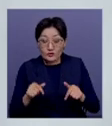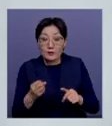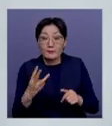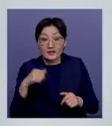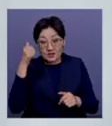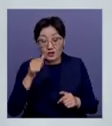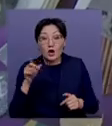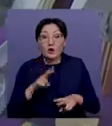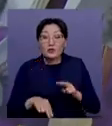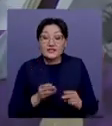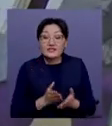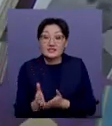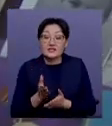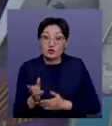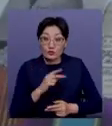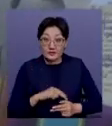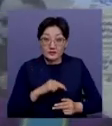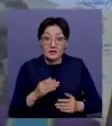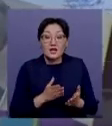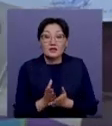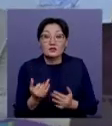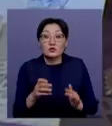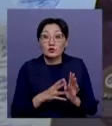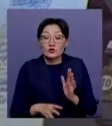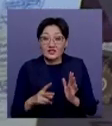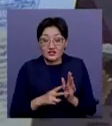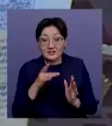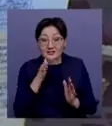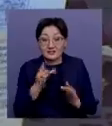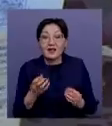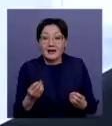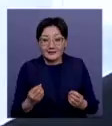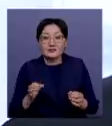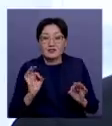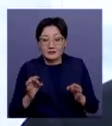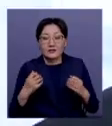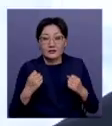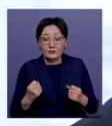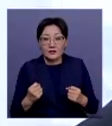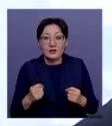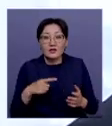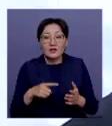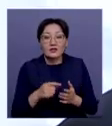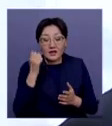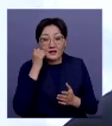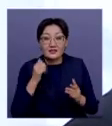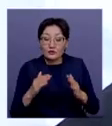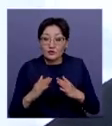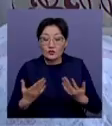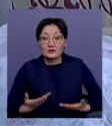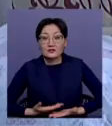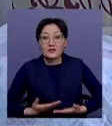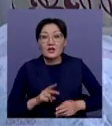жыл құрылыс саласында еңбек еткен. Ардагер қазір 97 жаста, әлі тың. Қазір ол қаладағы қарттар үйінде тұрады. Алайда